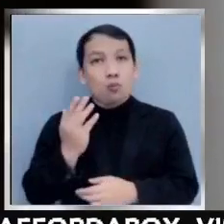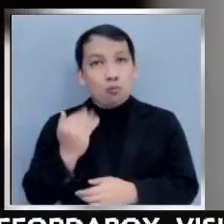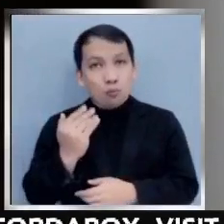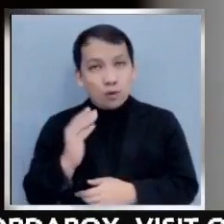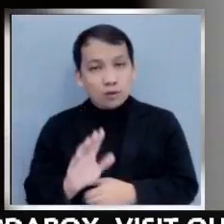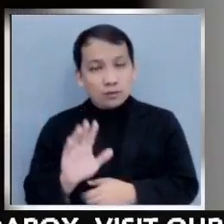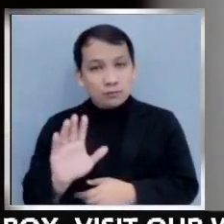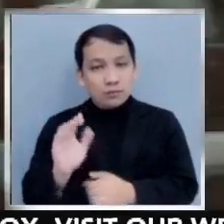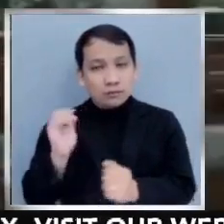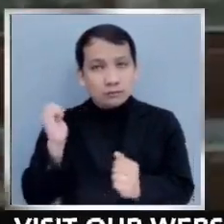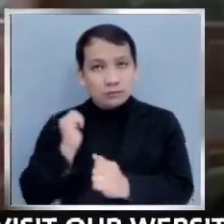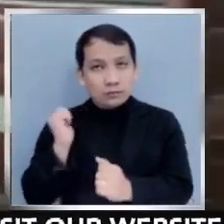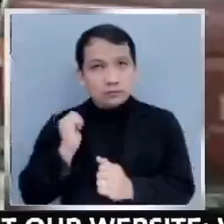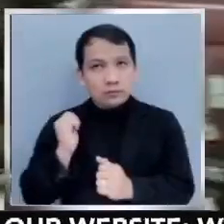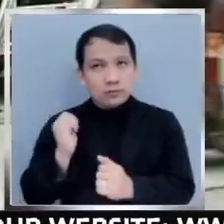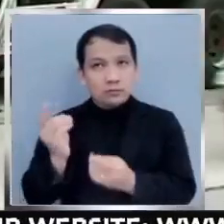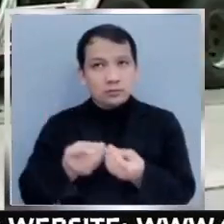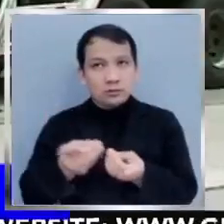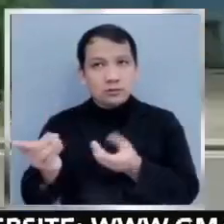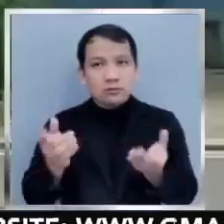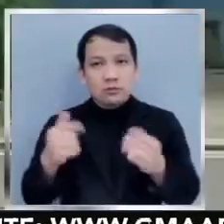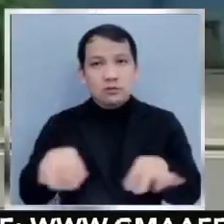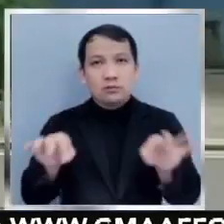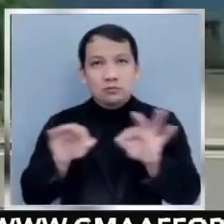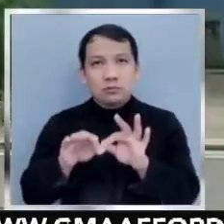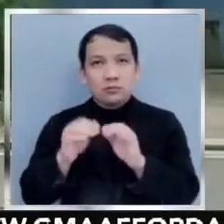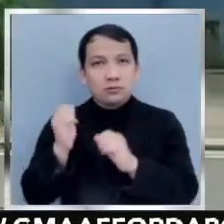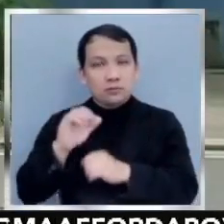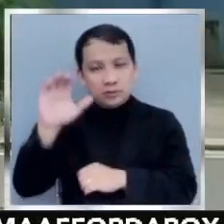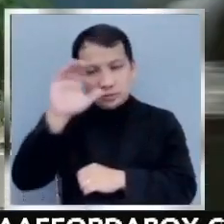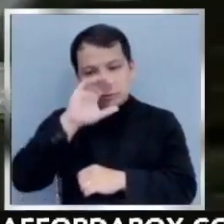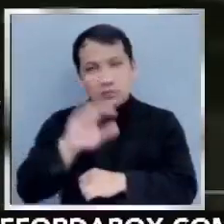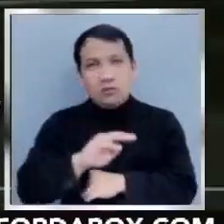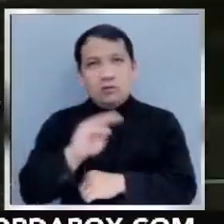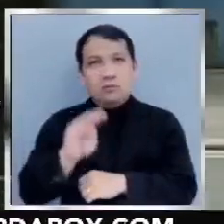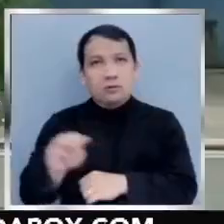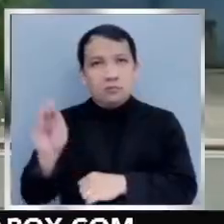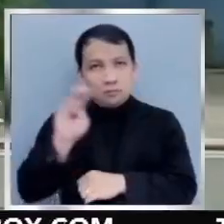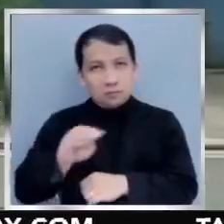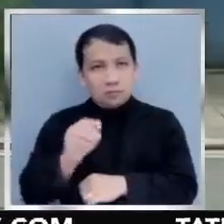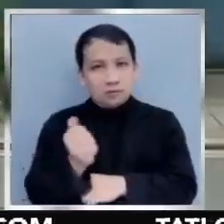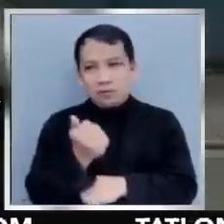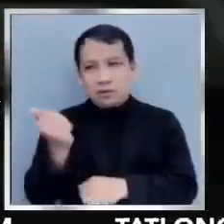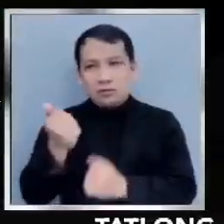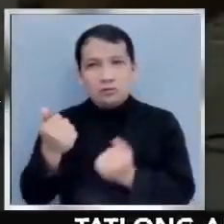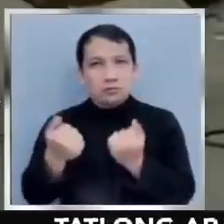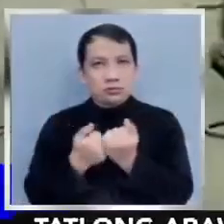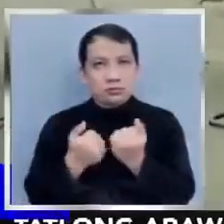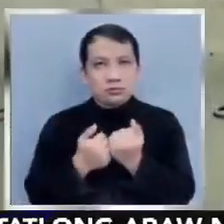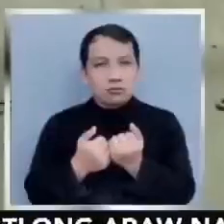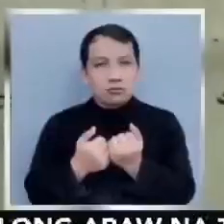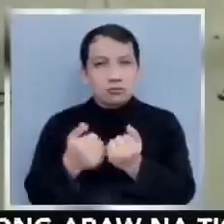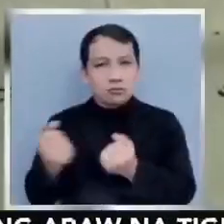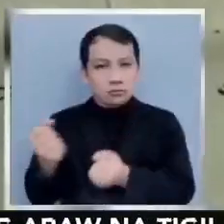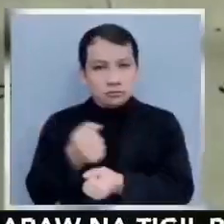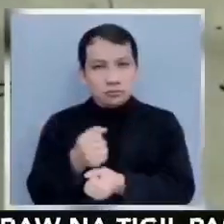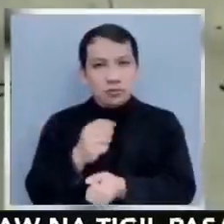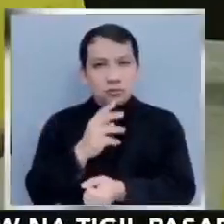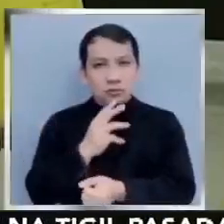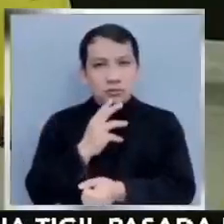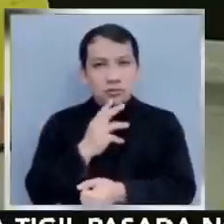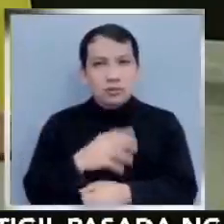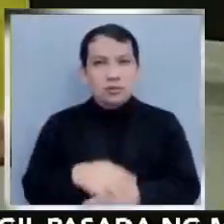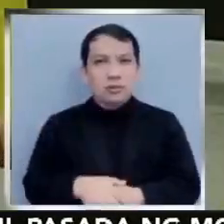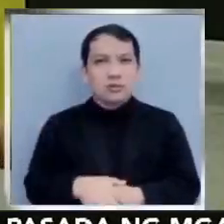sa deliveries. Patuloy raw ang paghahanap ng Maynilad ng alternatibong mapagkukunan ng tubig. Serbisyo sa